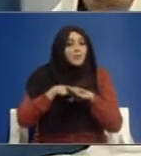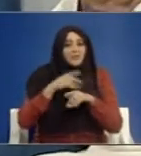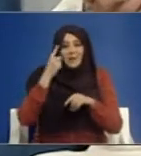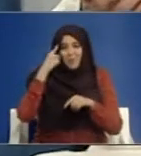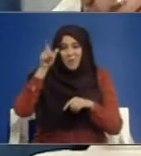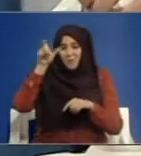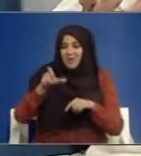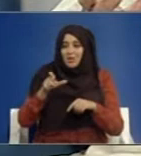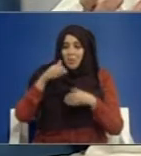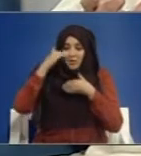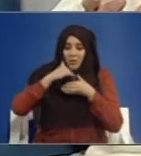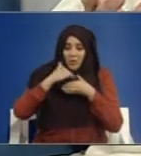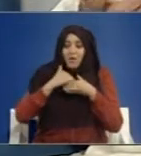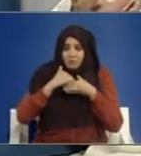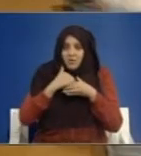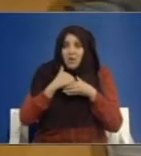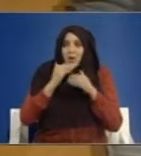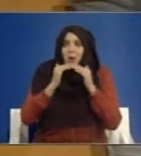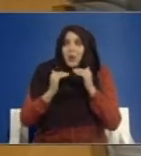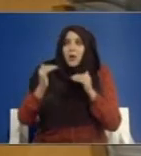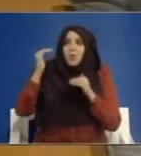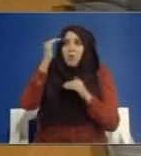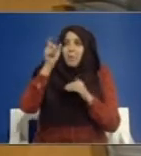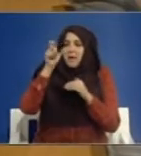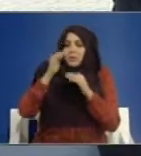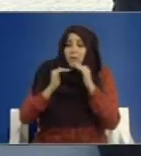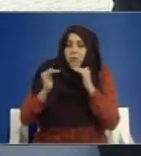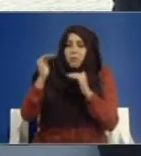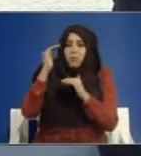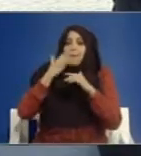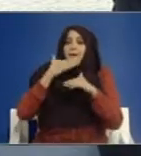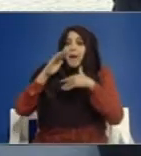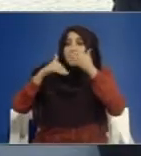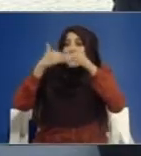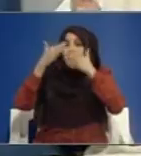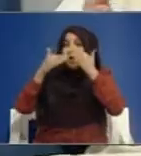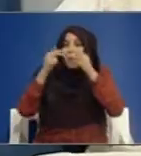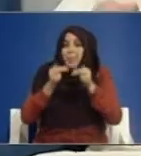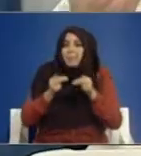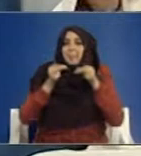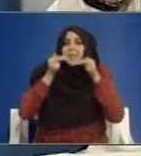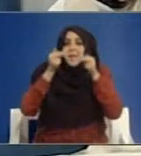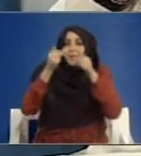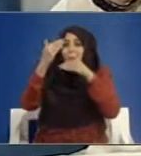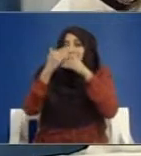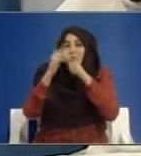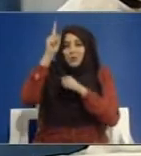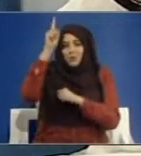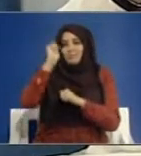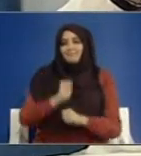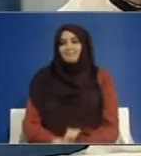هذا الإنسان، من أجل ترقية هذا الإنسان إلى مستوى القرب من الله